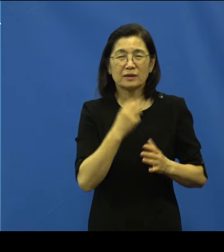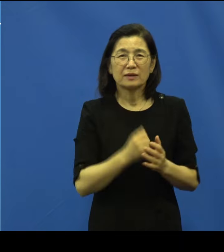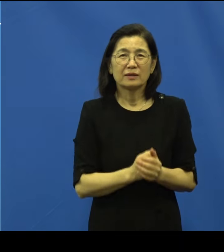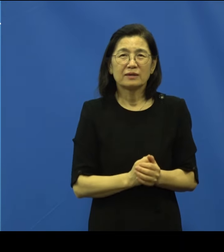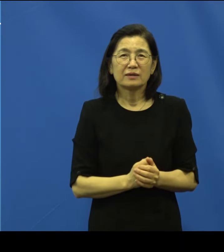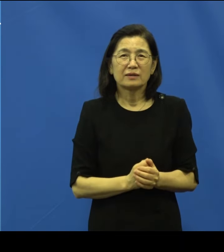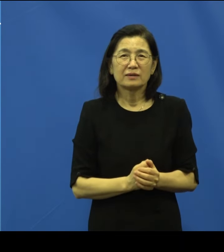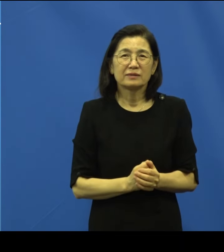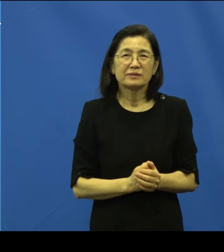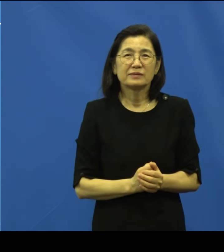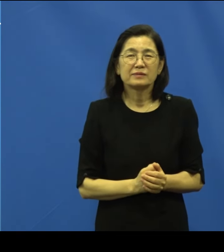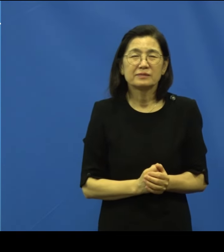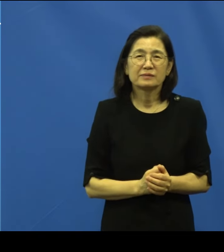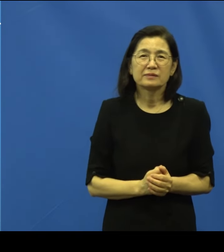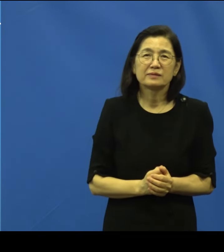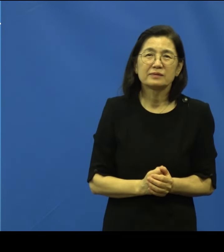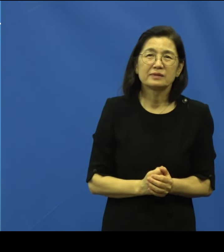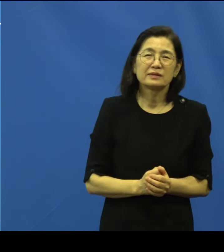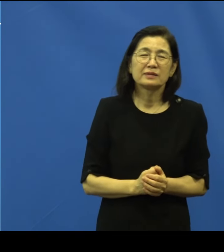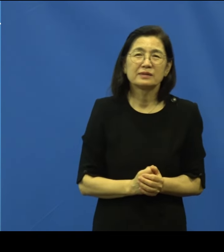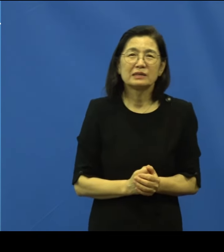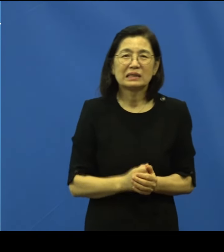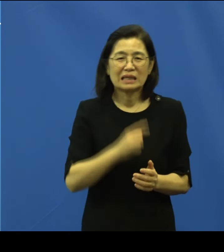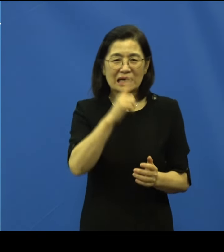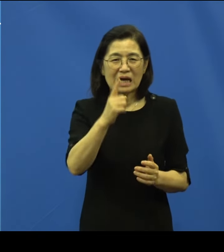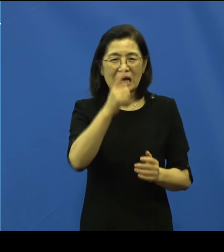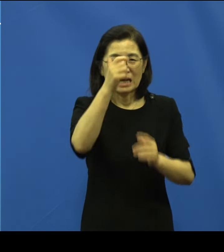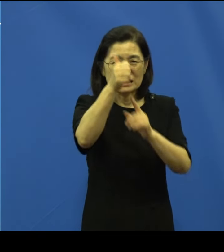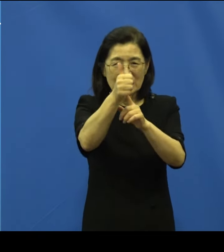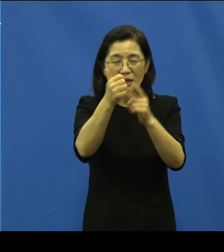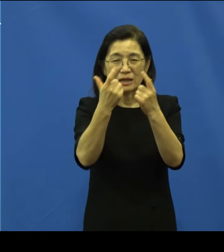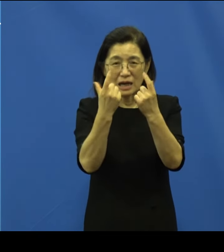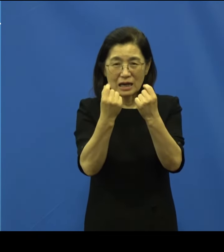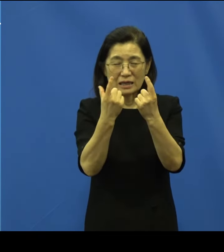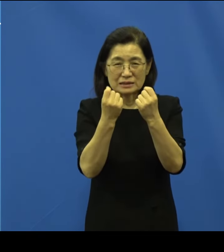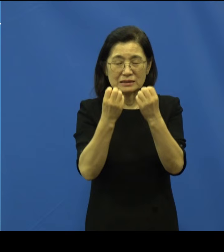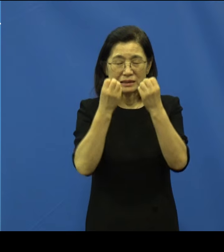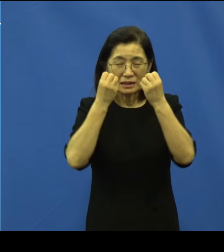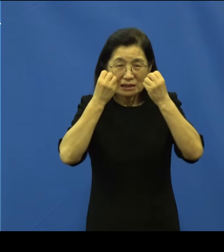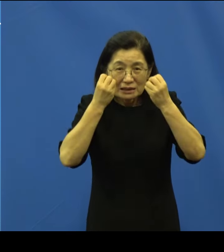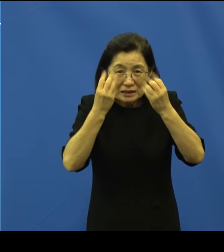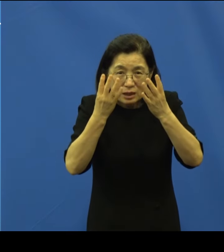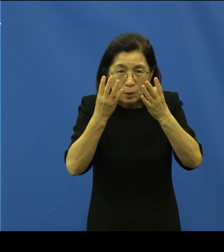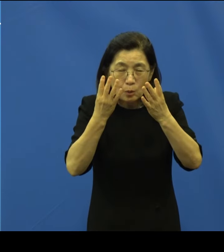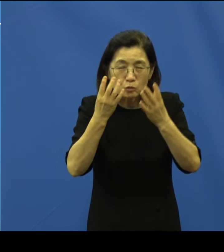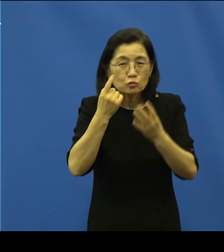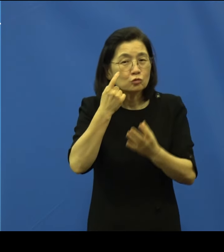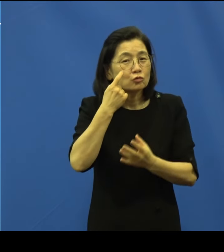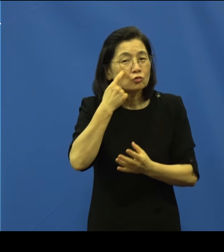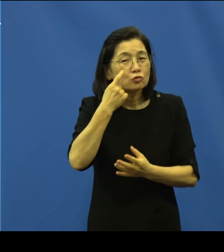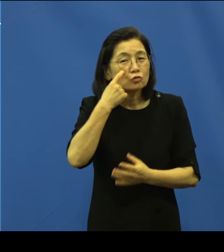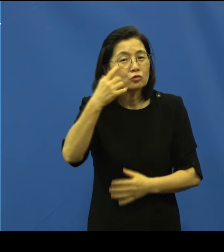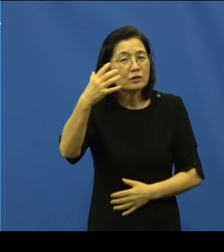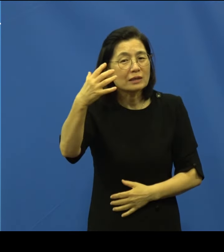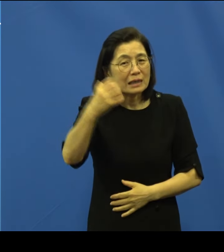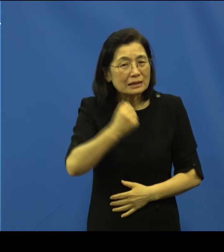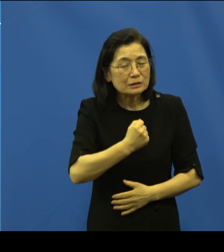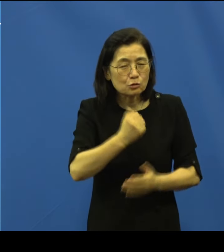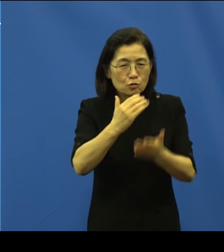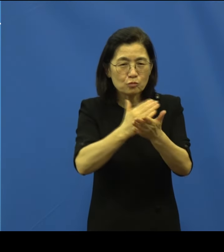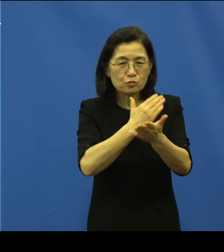눈에 새로운 안목이 생기는 거예요. 새로운 안목이 생기면 새로운 질서가 생기고 새로운 분별력이 생기는